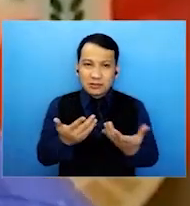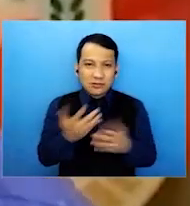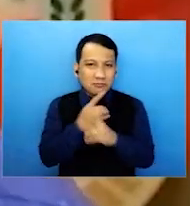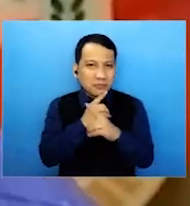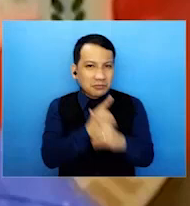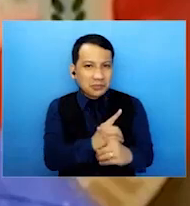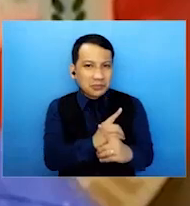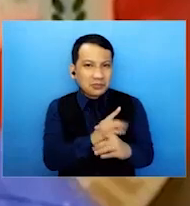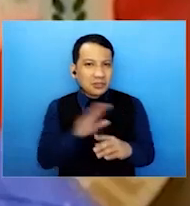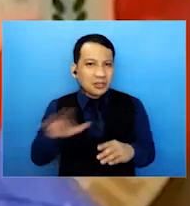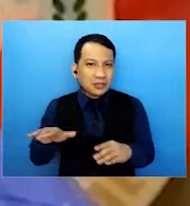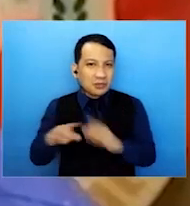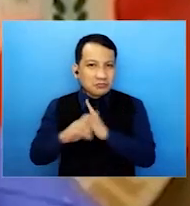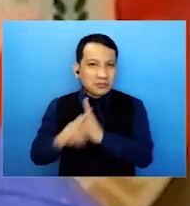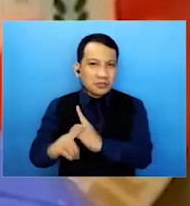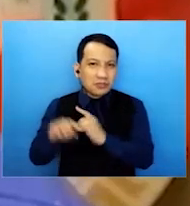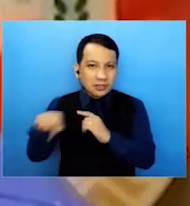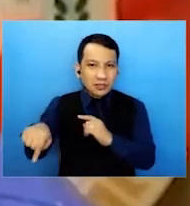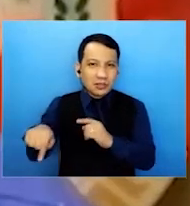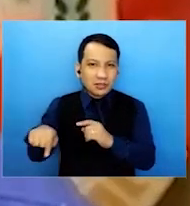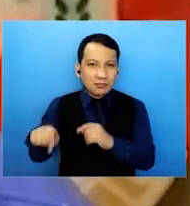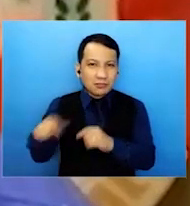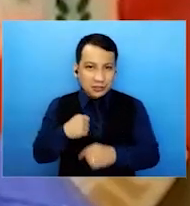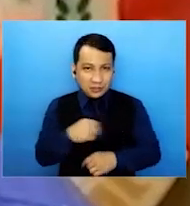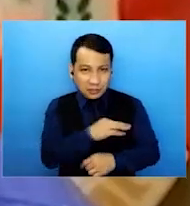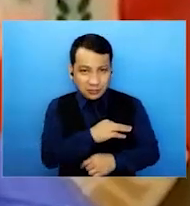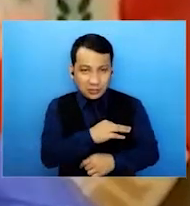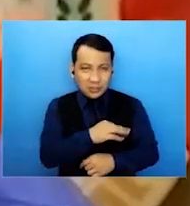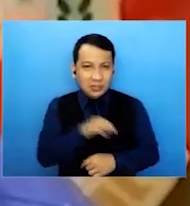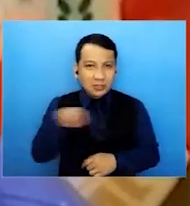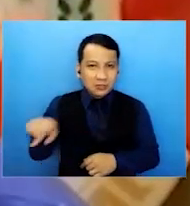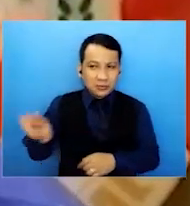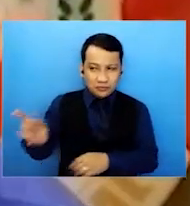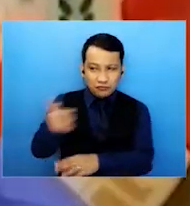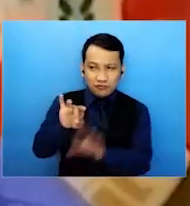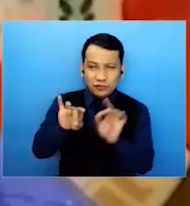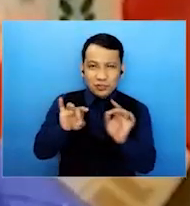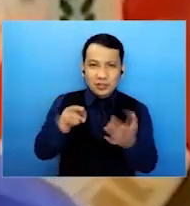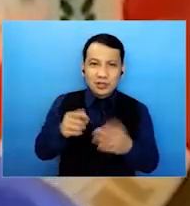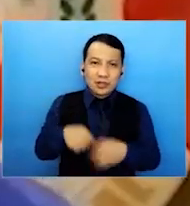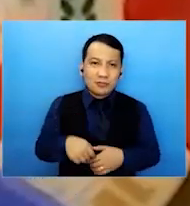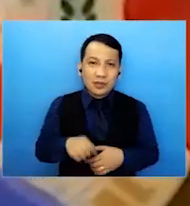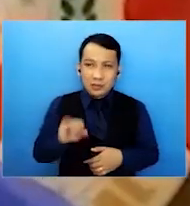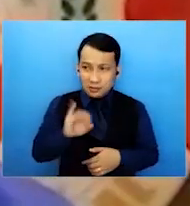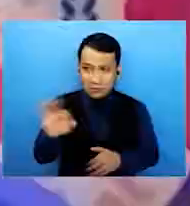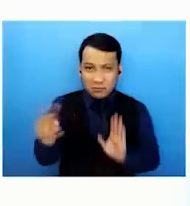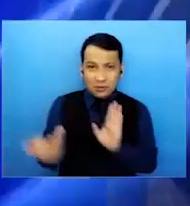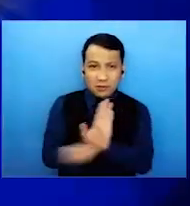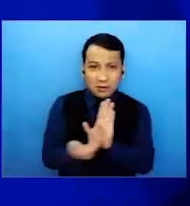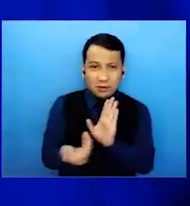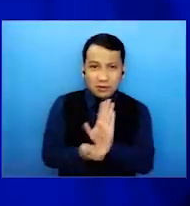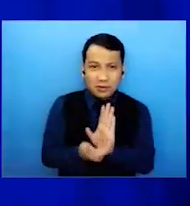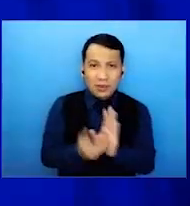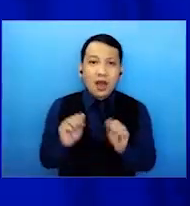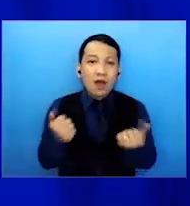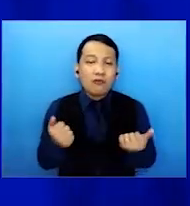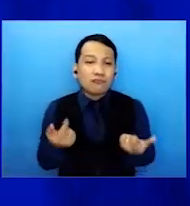mga tao niya, sa mga in-appoint niya. Kung may mga ebidensya na, paano-anong gagawin yun?